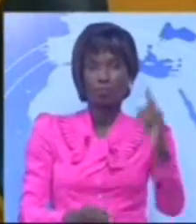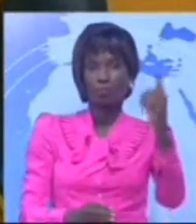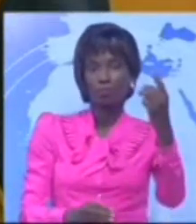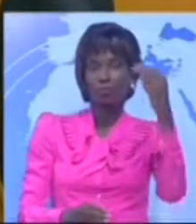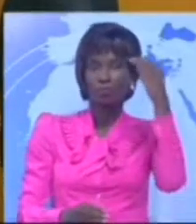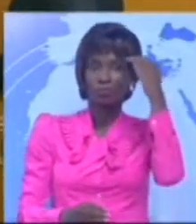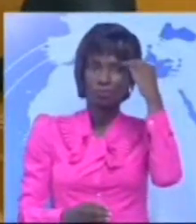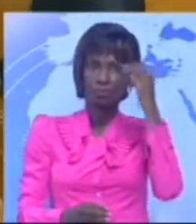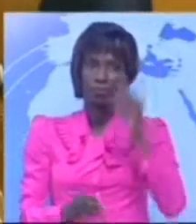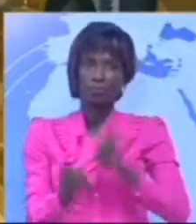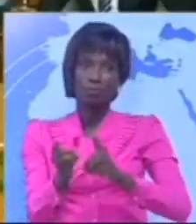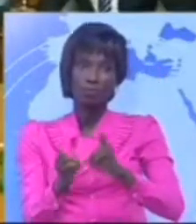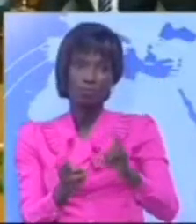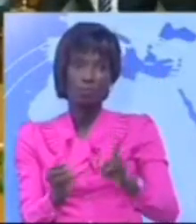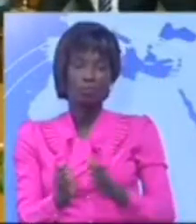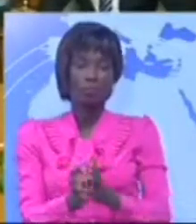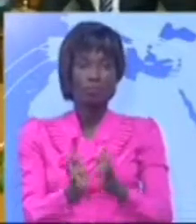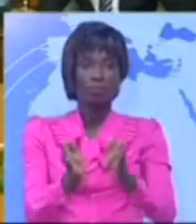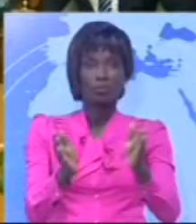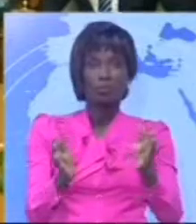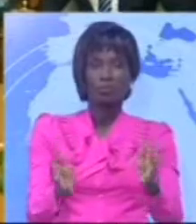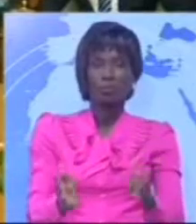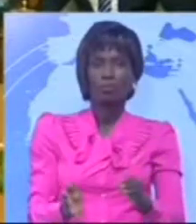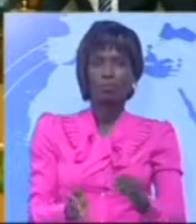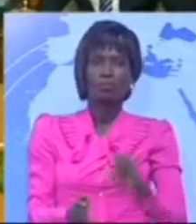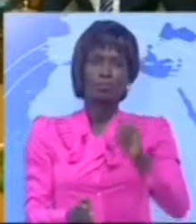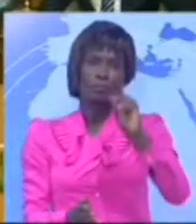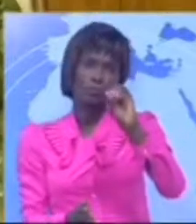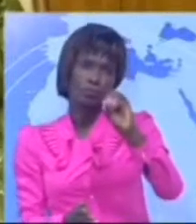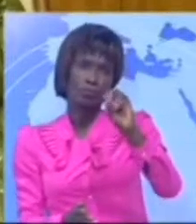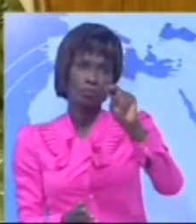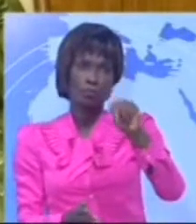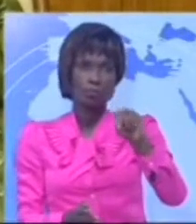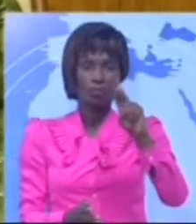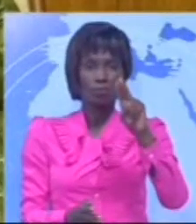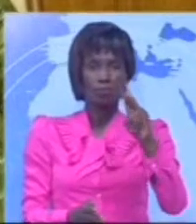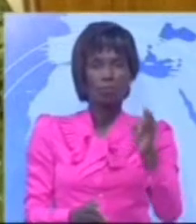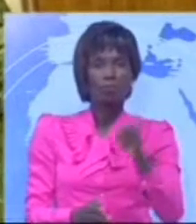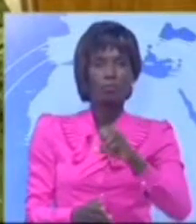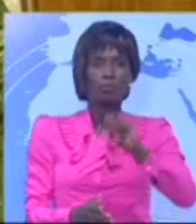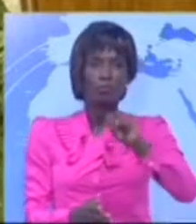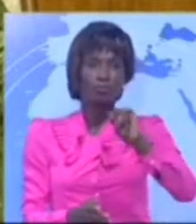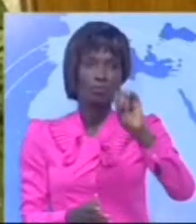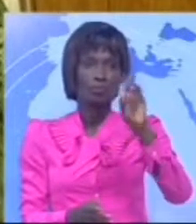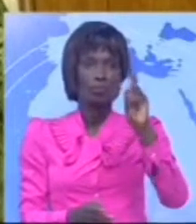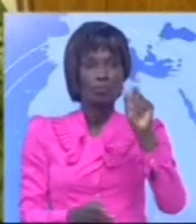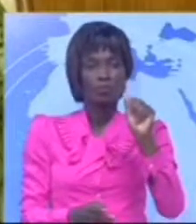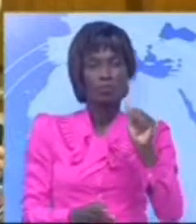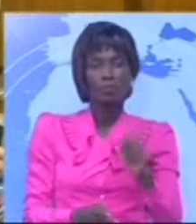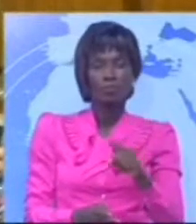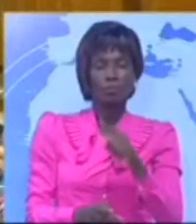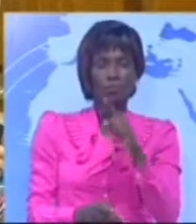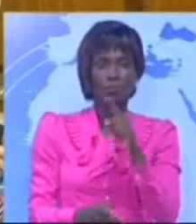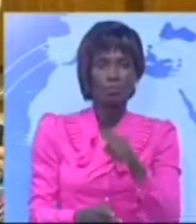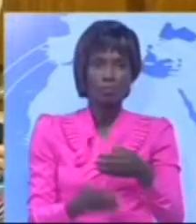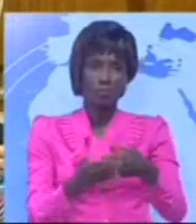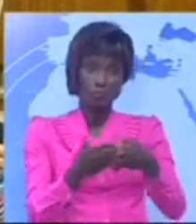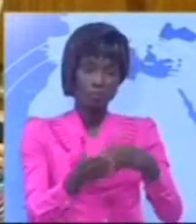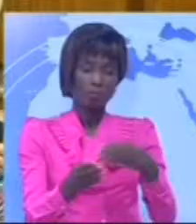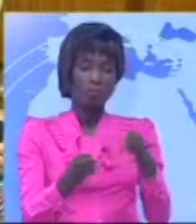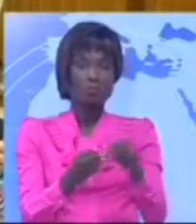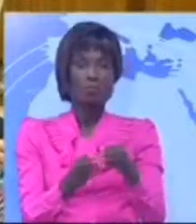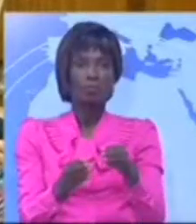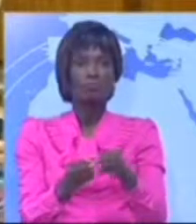régional de l'ONU-SIDA pour l'Afrique de l'Ouest du Centre, en séjour à Libreville dans le cadre de la 7e session ordinaire du Conseil des ministres de la Santé de la CAC, est